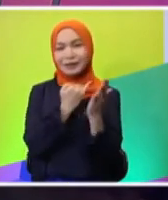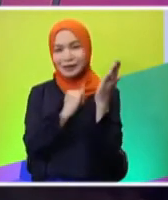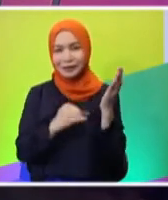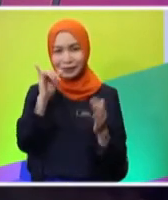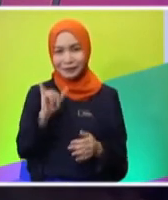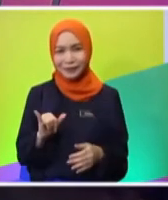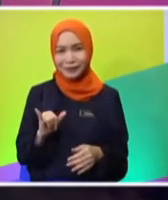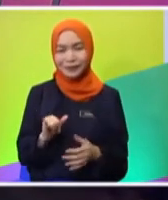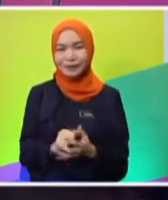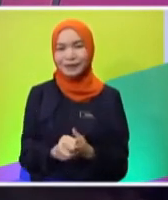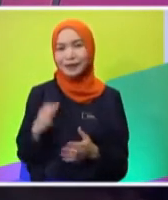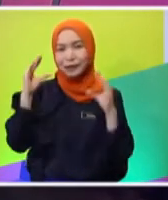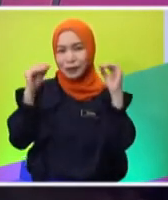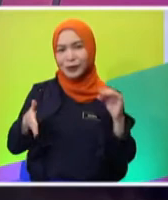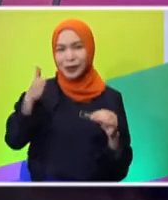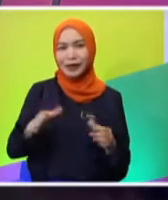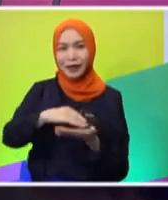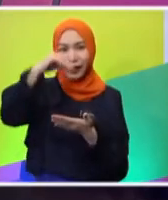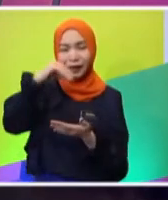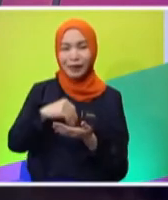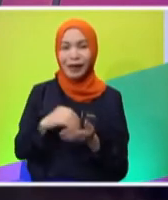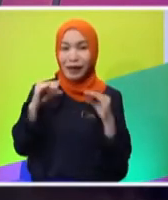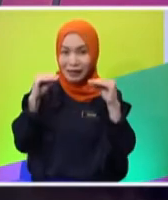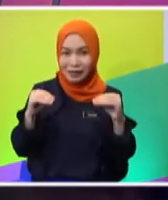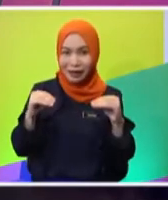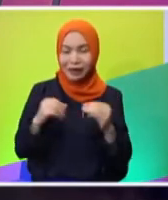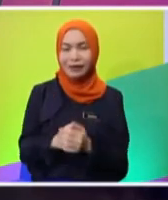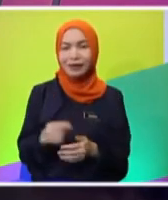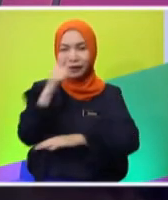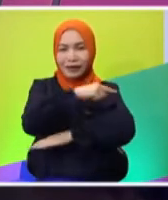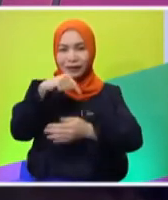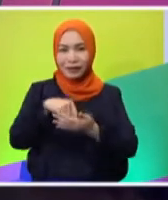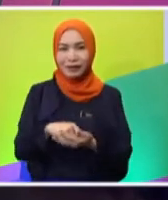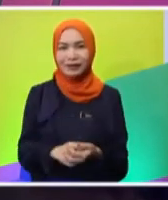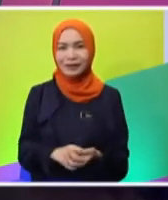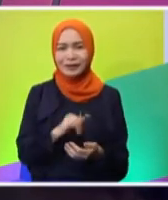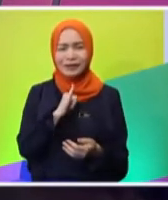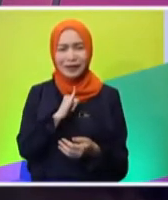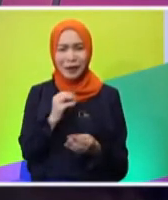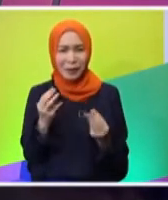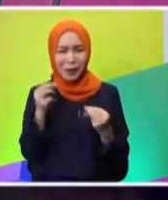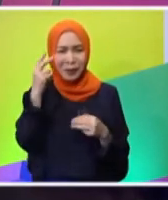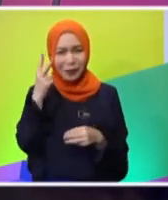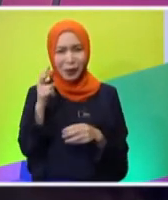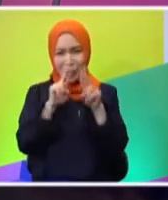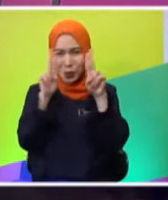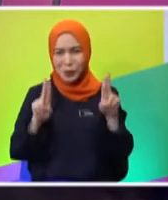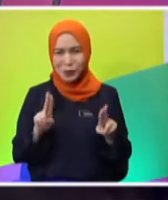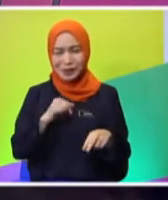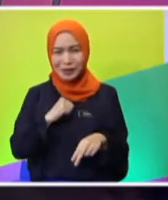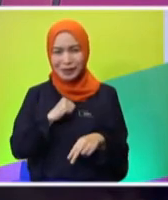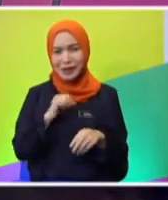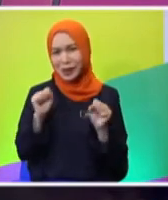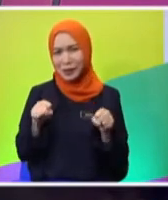diajar oleh Cikgu pada hari ini dan juga tengok sama ada saya mampu untuk capai dari segi quality